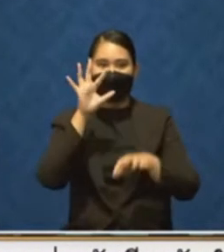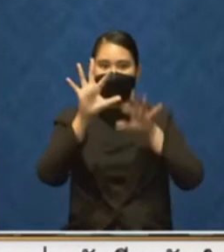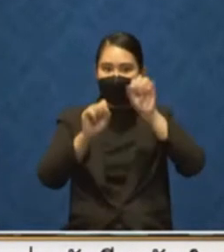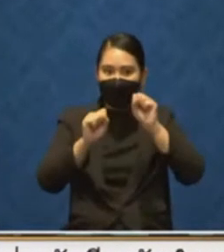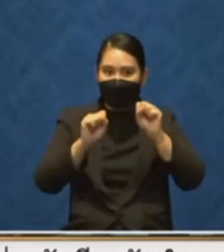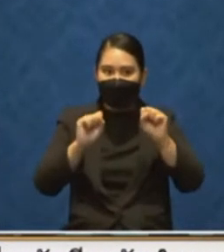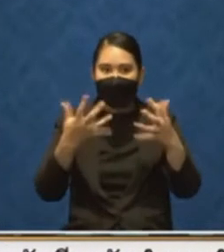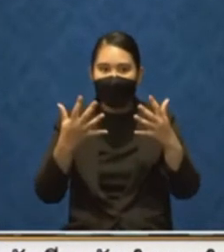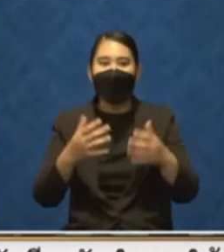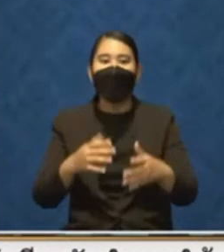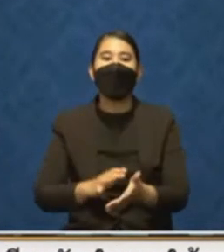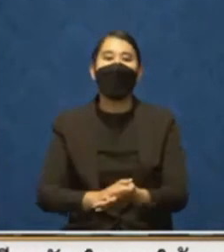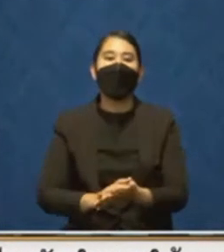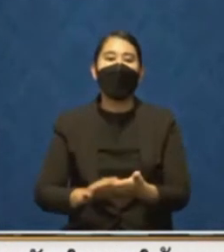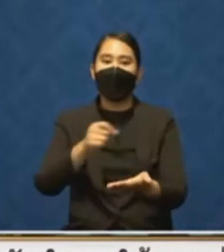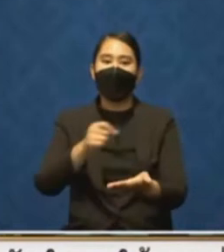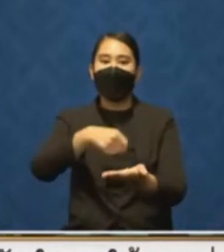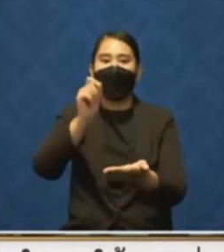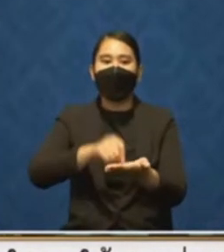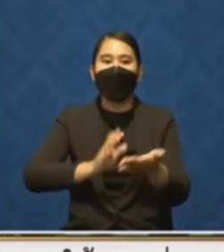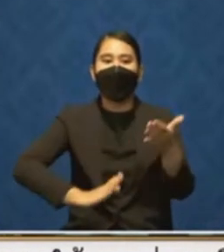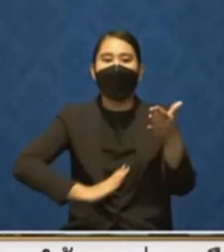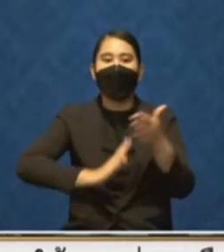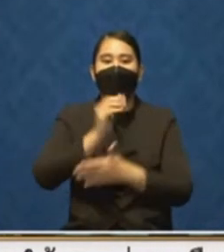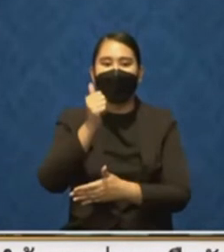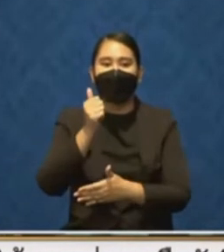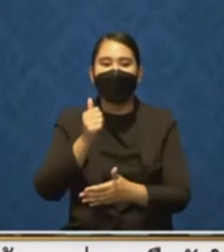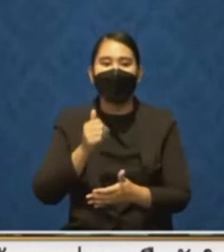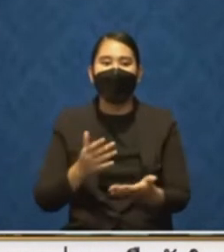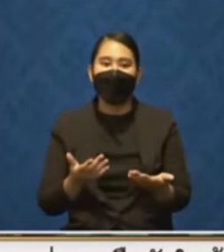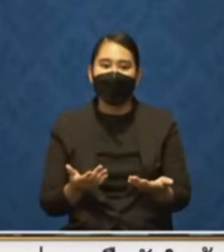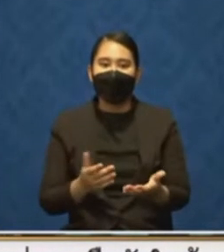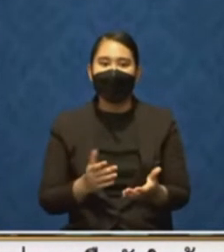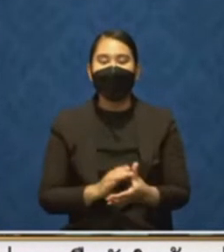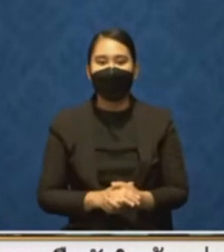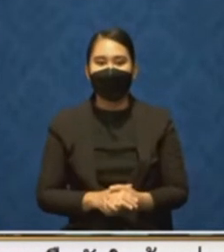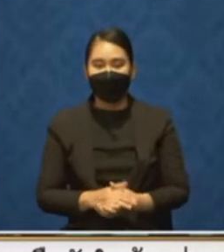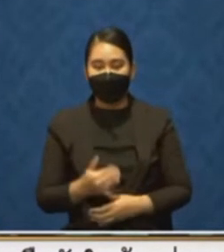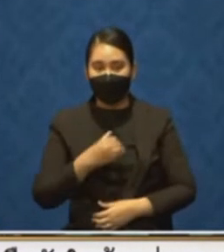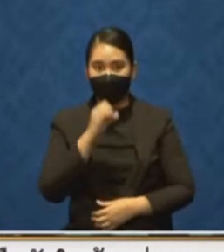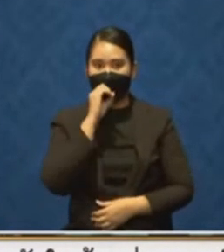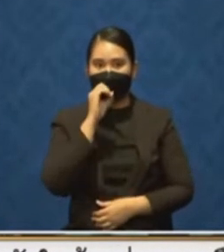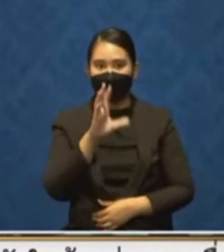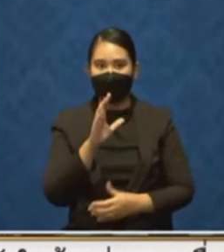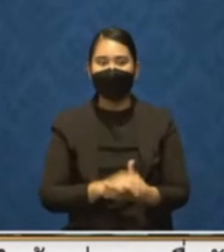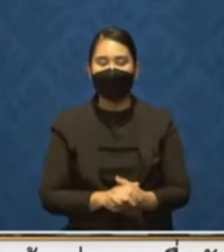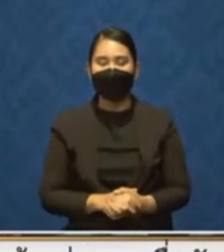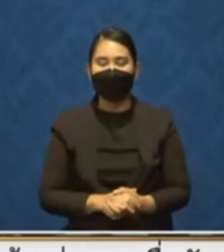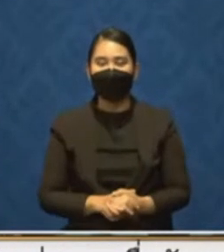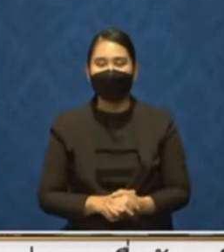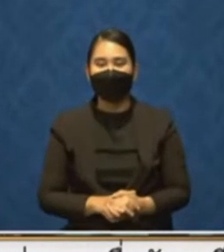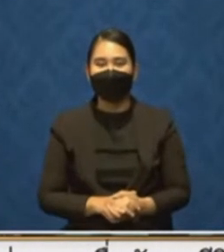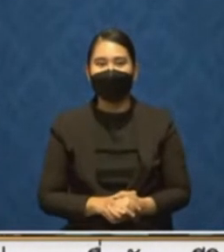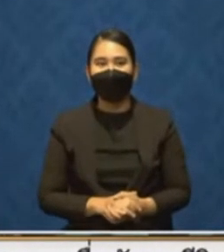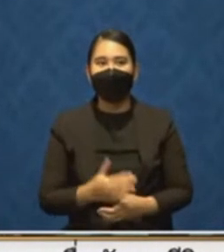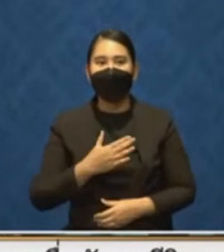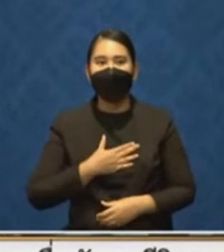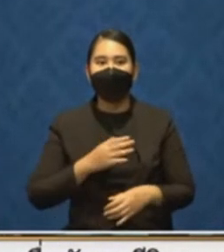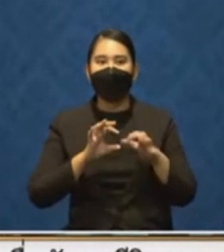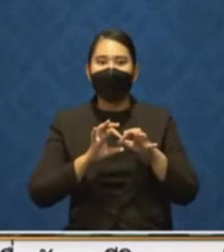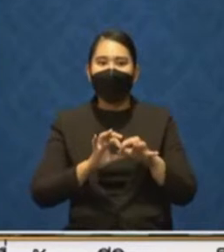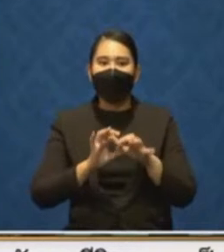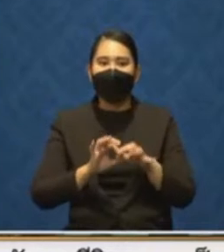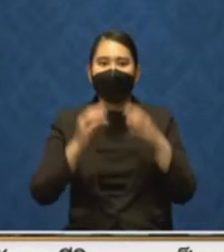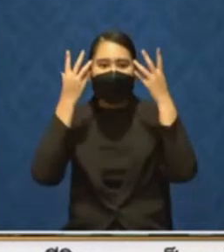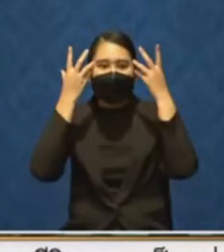งบประมาณมาก็เซ็นเลยเรียบร้อยผมจะบอกท่านประธานอย่างนี้ครับว่าผมไม่ได้กังวลใจนะครับว่า